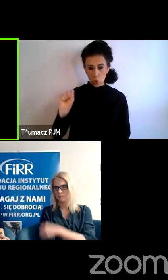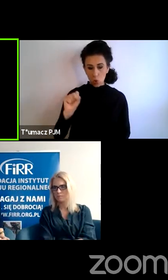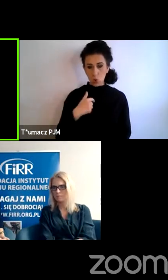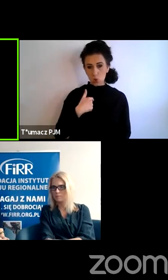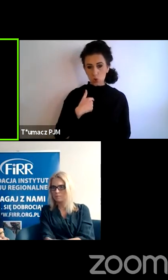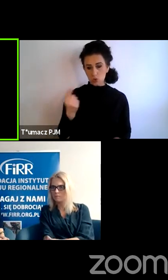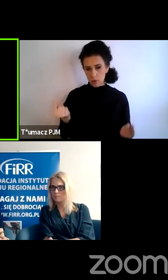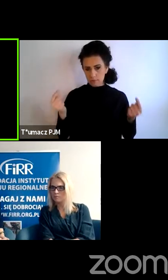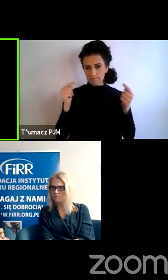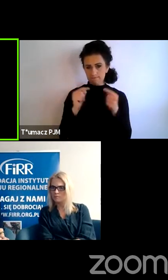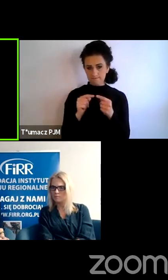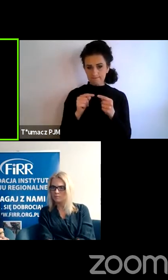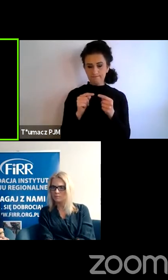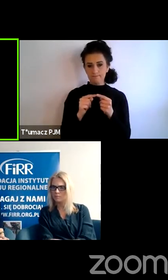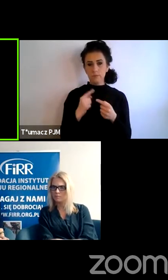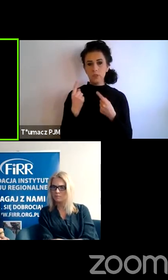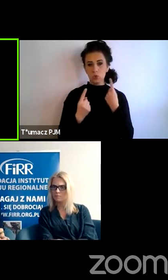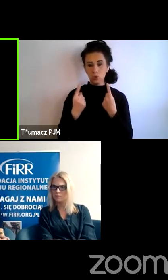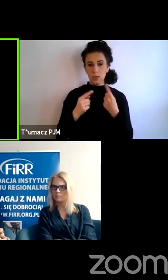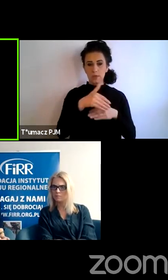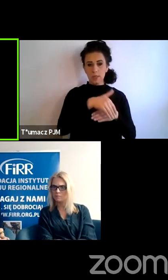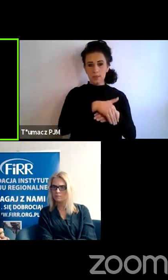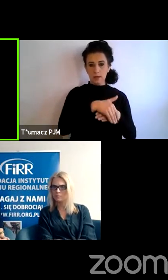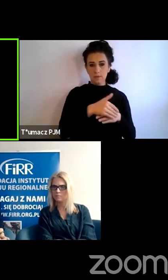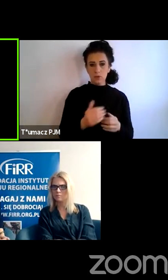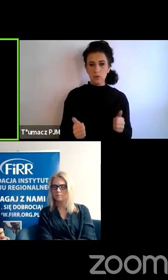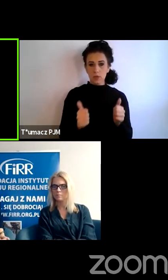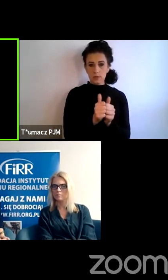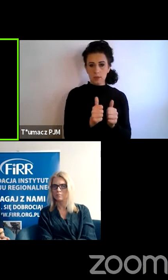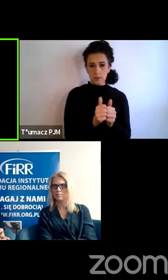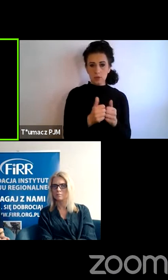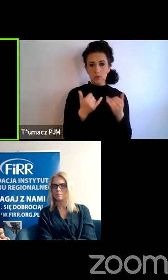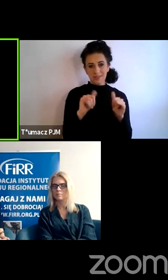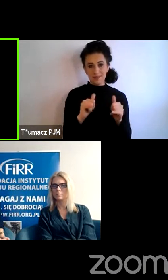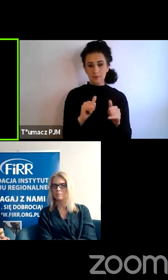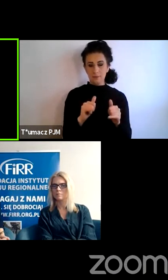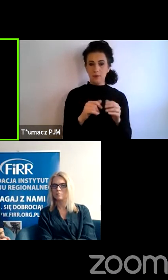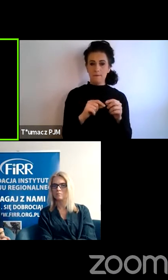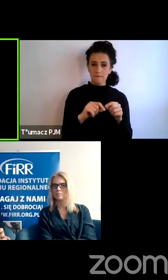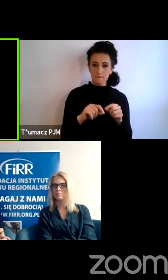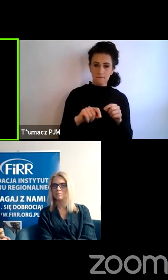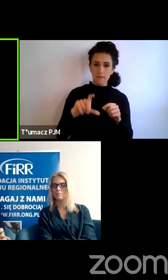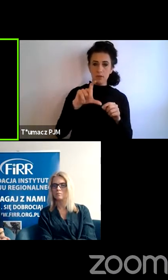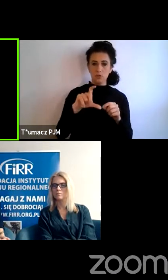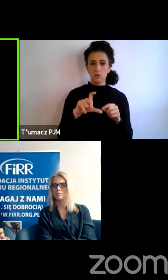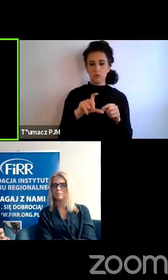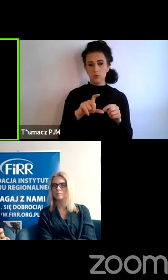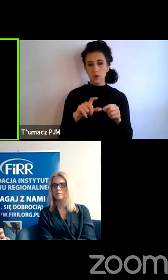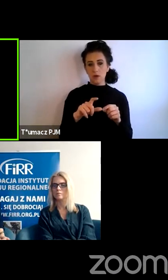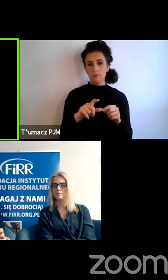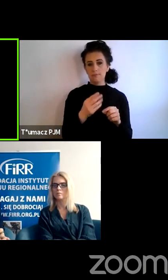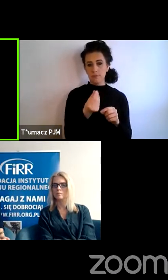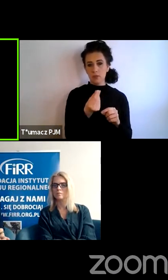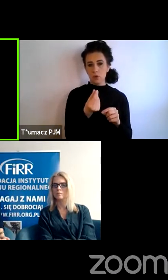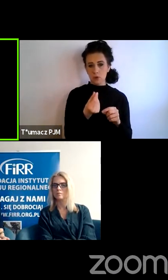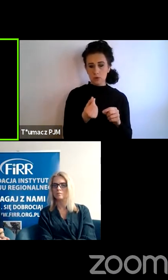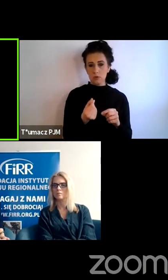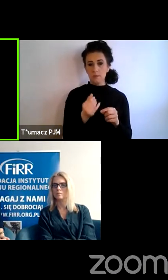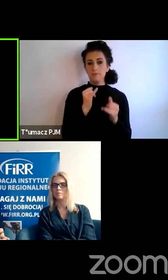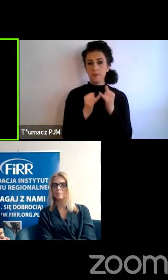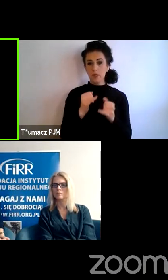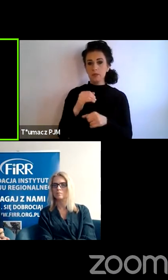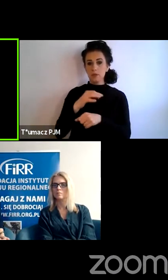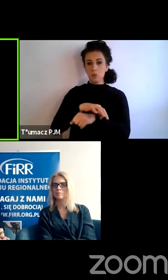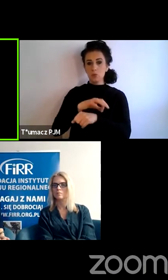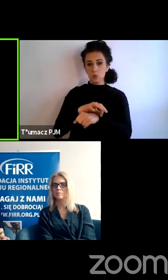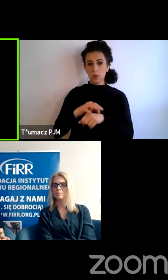mamy asystentów z zewnątrz, no to ta stawka jest wyższa, a jeśli mamy studentów, to jest na takiej zasadzie no, pół wolontariatu, prawda? Bo